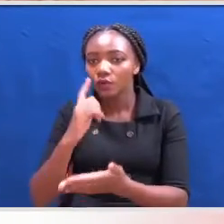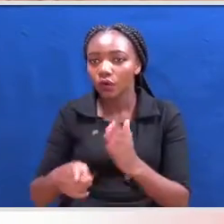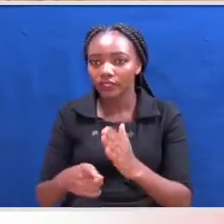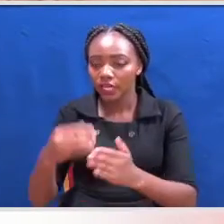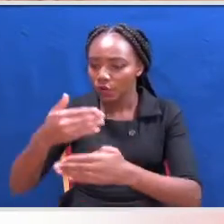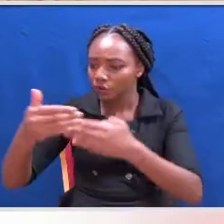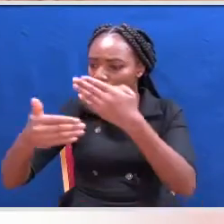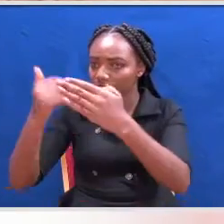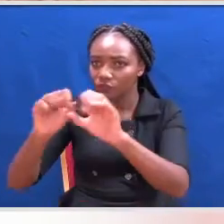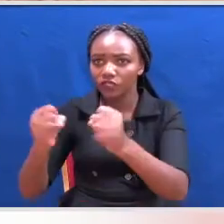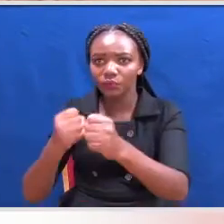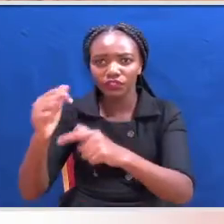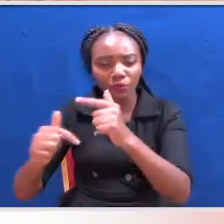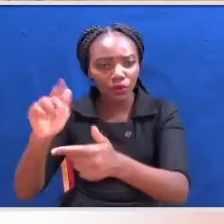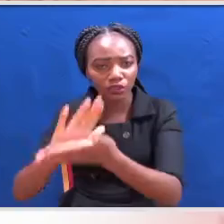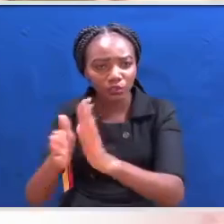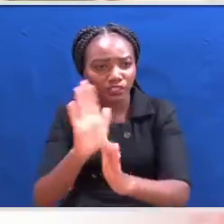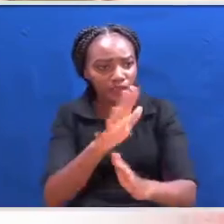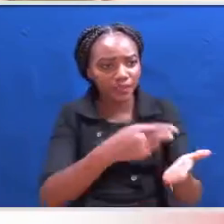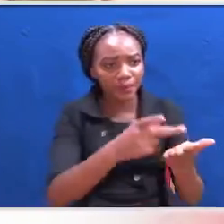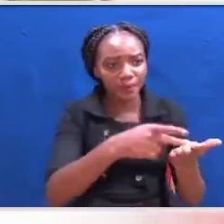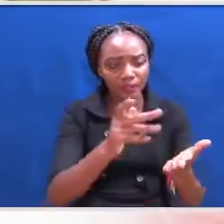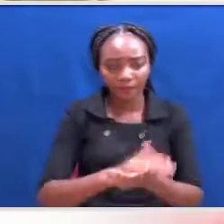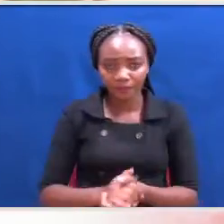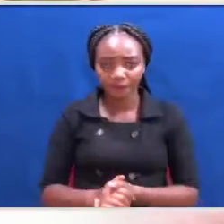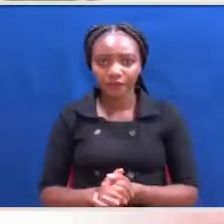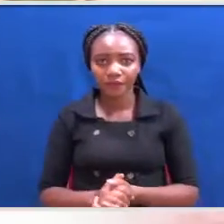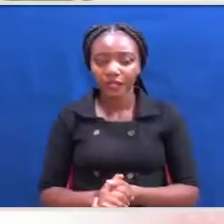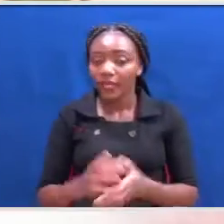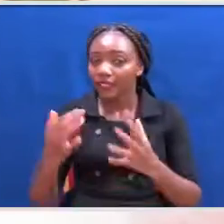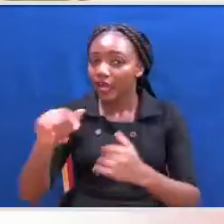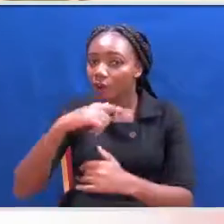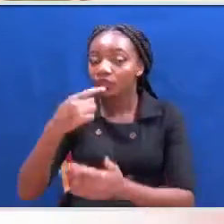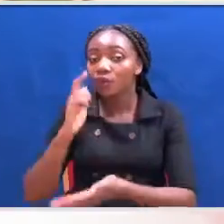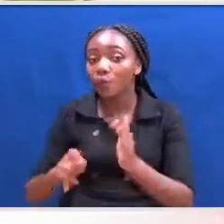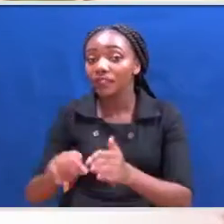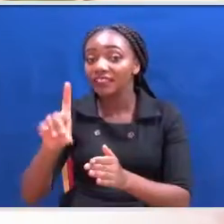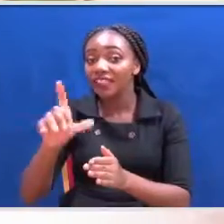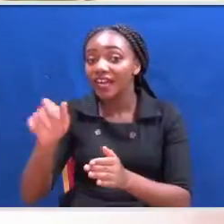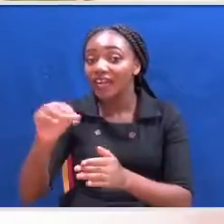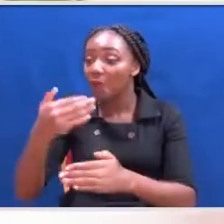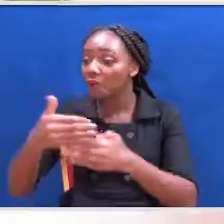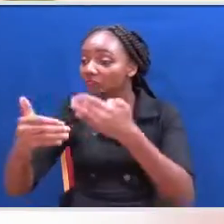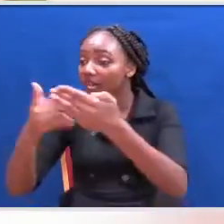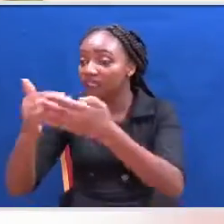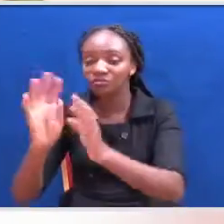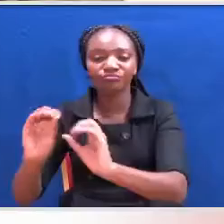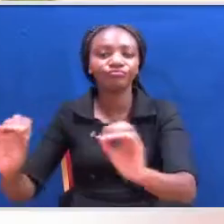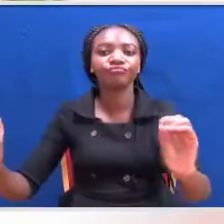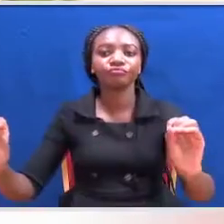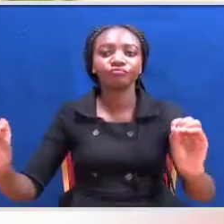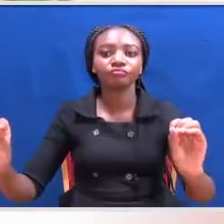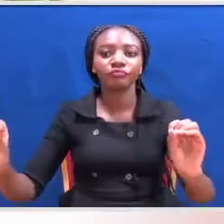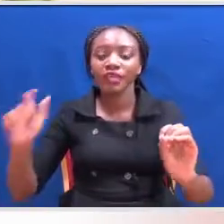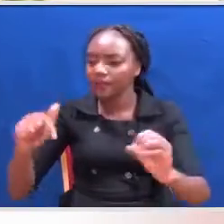ujenzi huu hautaendelea tena bila malipo yao. Kuna ujenzi ya damu sasa imesimama kabisa na itasimama, itaendelea kusimama hata kama ni